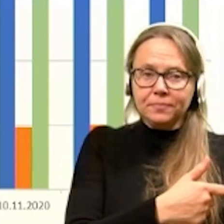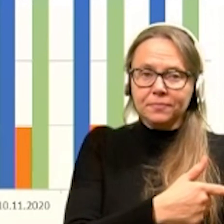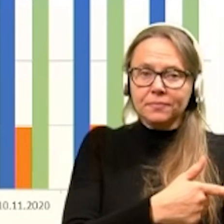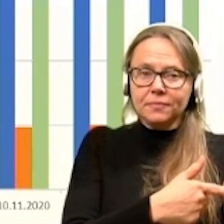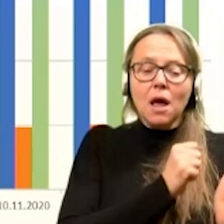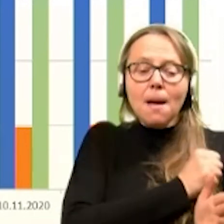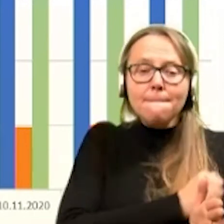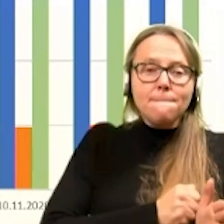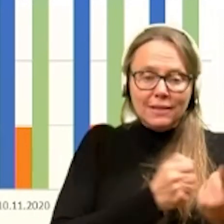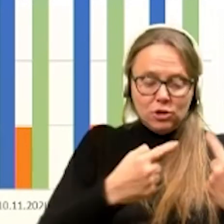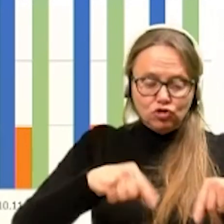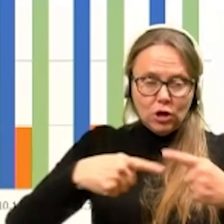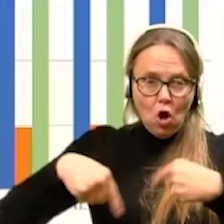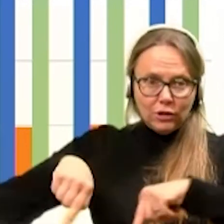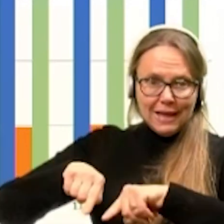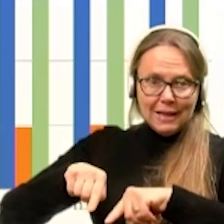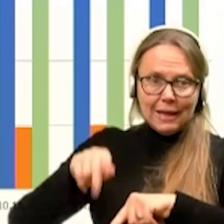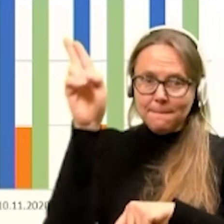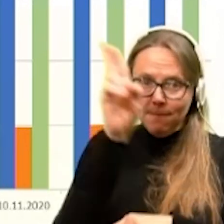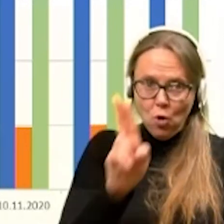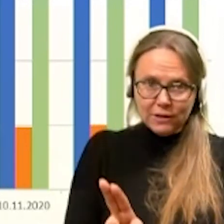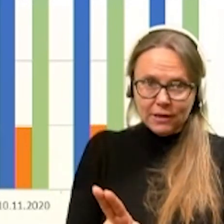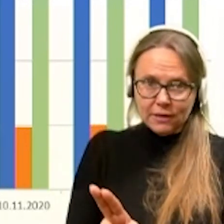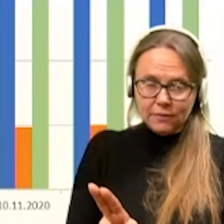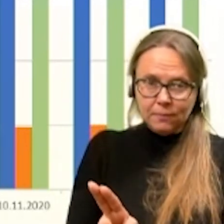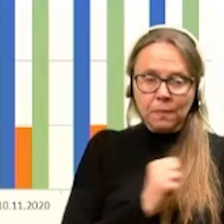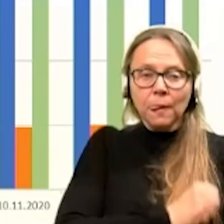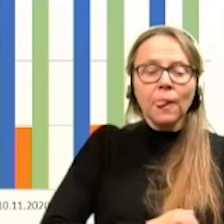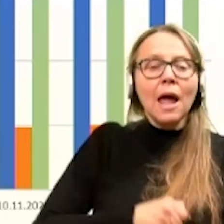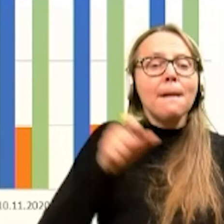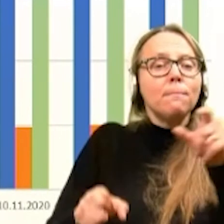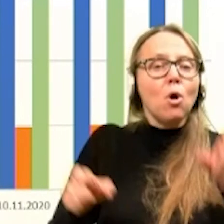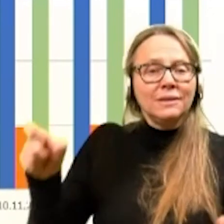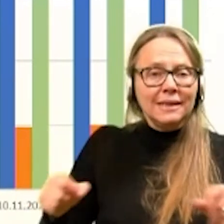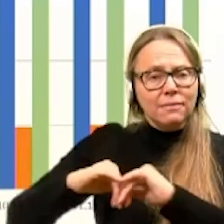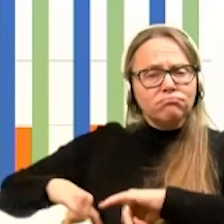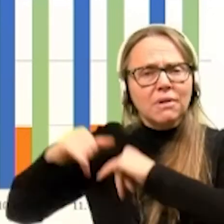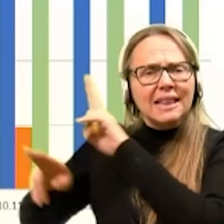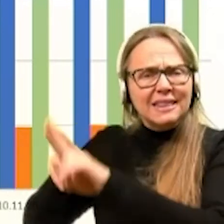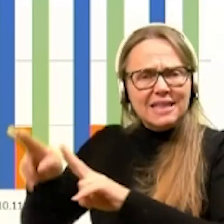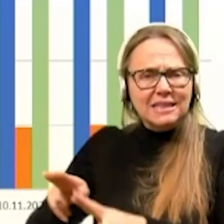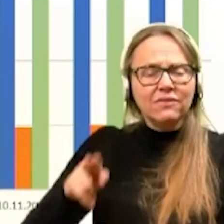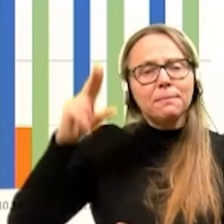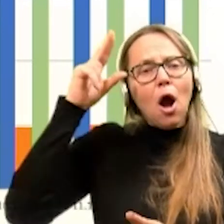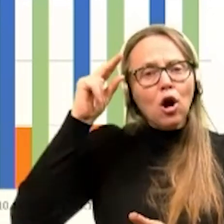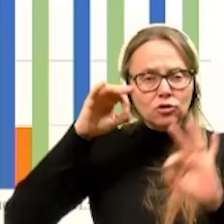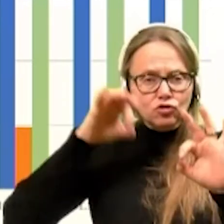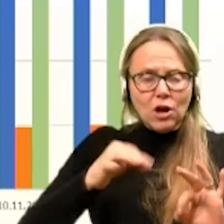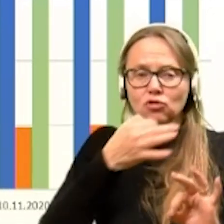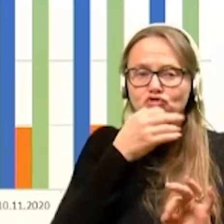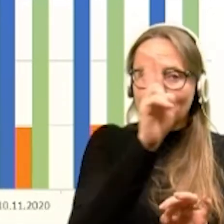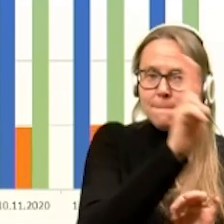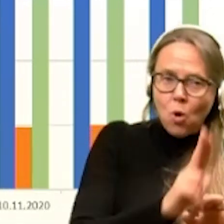Bolniški oddelki so modri, bolniki na intenzivi pa so oranžni. Če modri